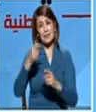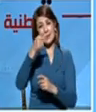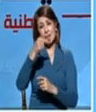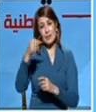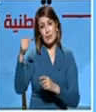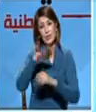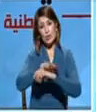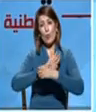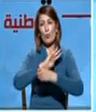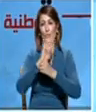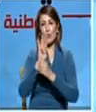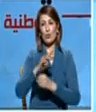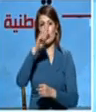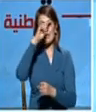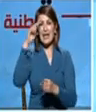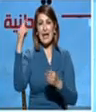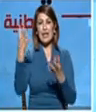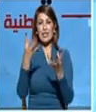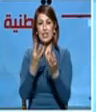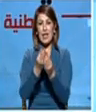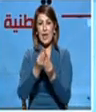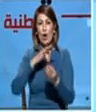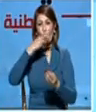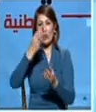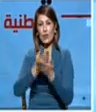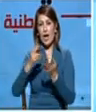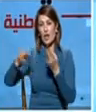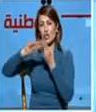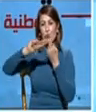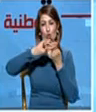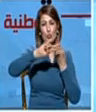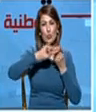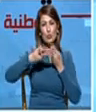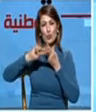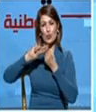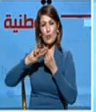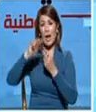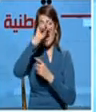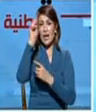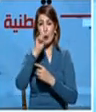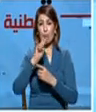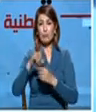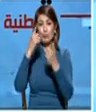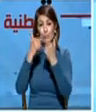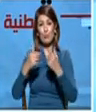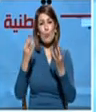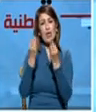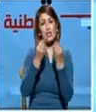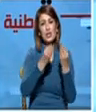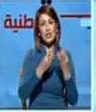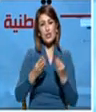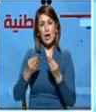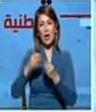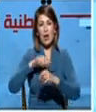على كل حال ان شاء الله ان نكون واياكم صحيح و جاوبني على الاقل على اه عدد كبير من ال التساؤلات كما تعرف وفي ساعه من